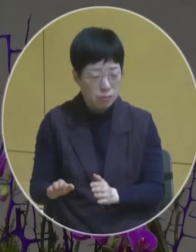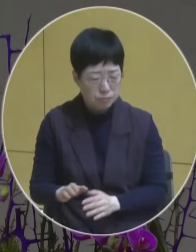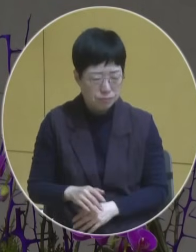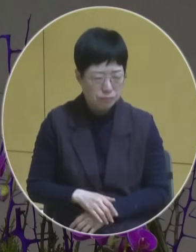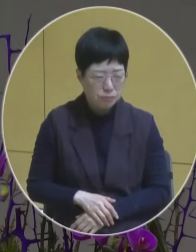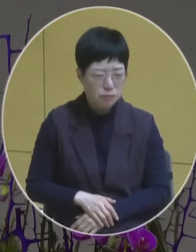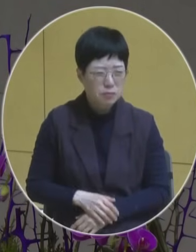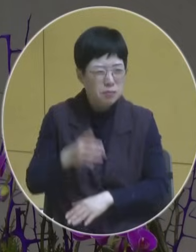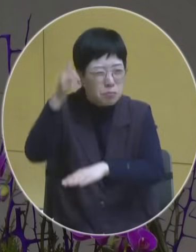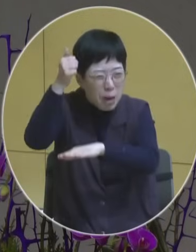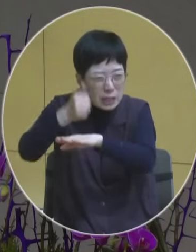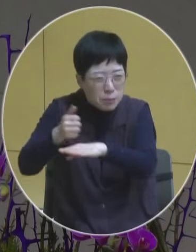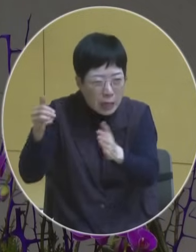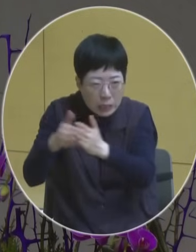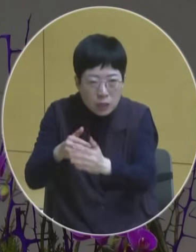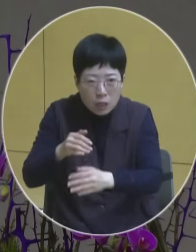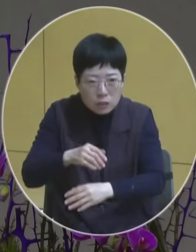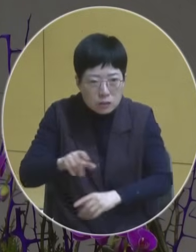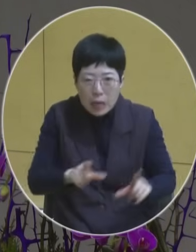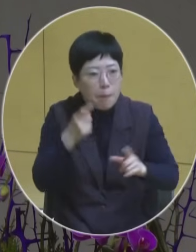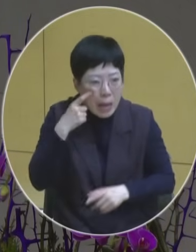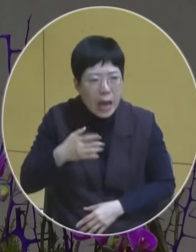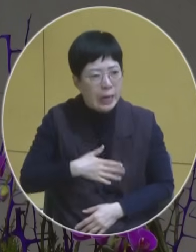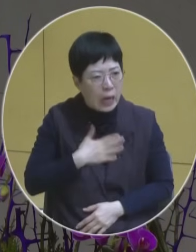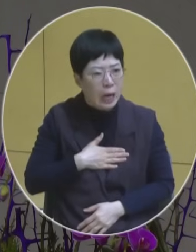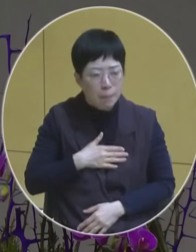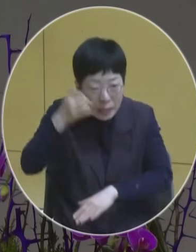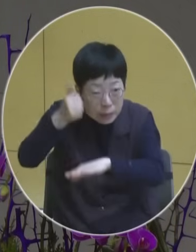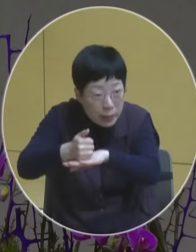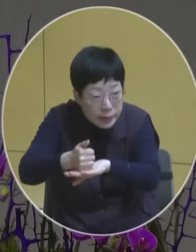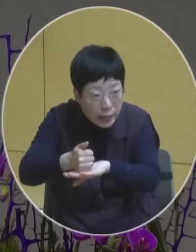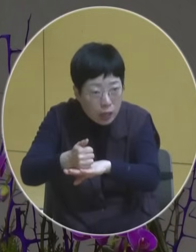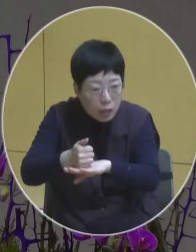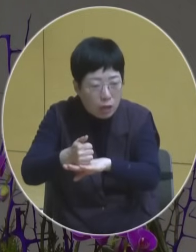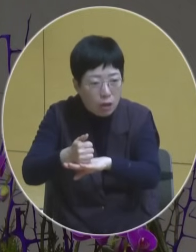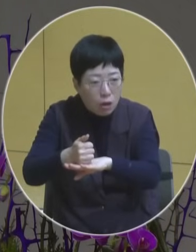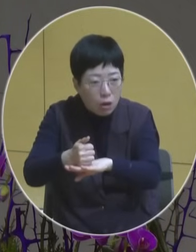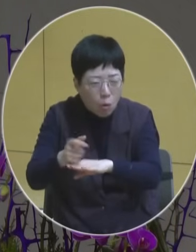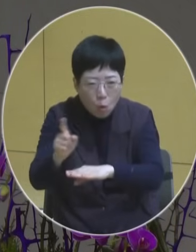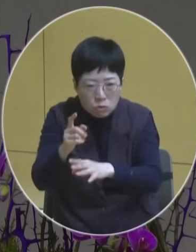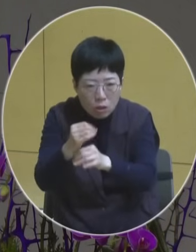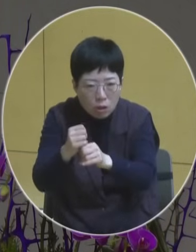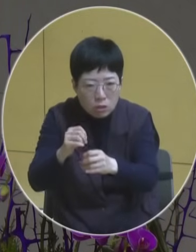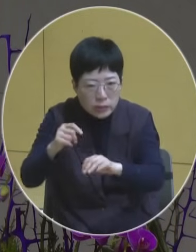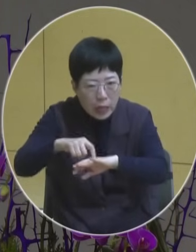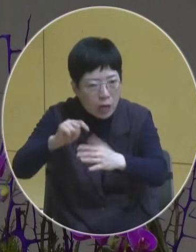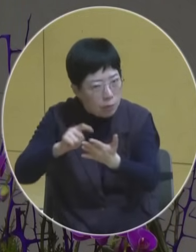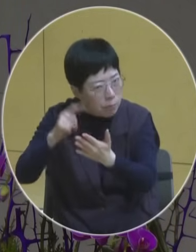아니요, 마지막까지 가봐야 돼요. 끝에 가면 무엇을 붙잡는지를 봐야 돼요.